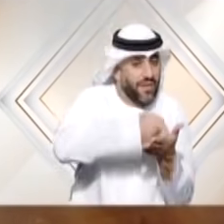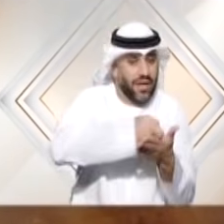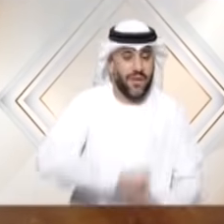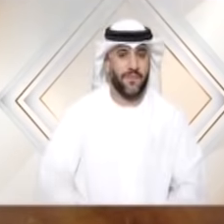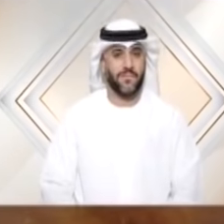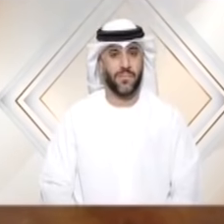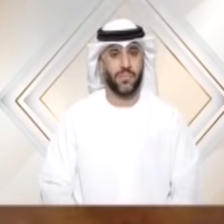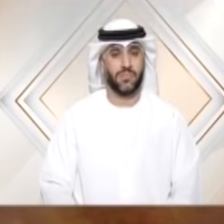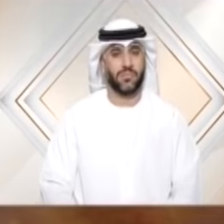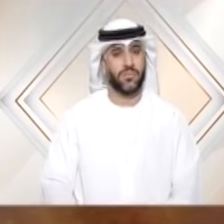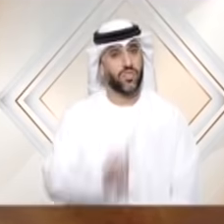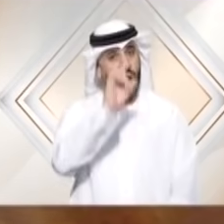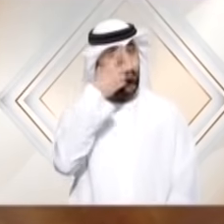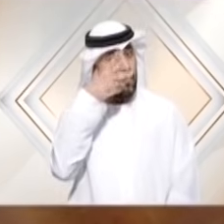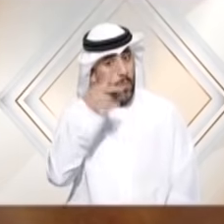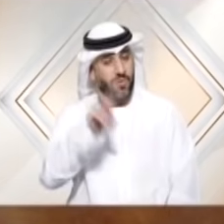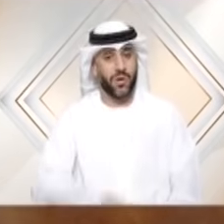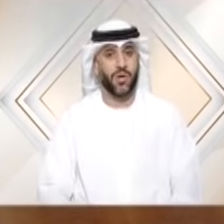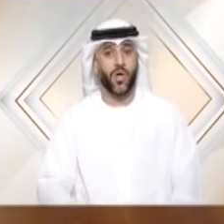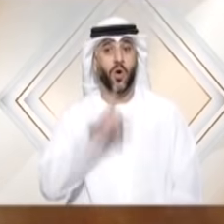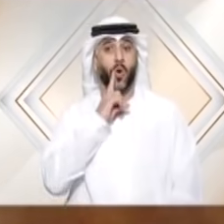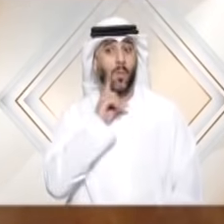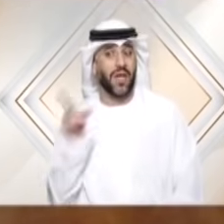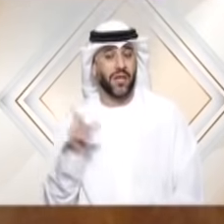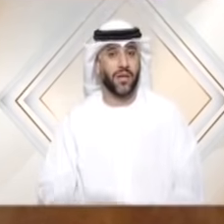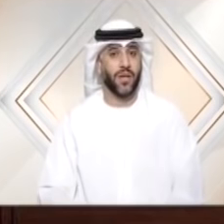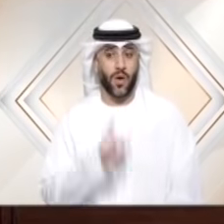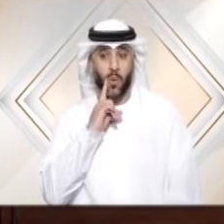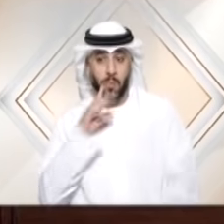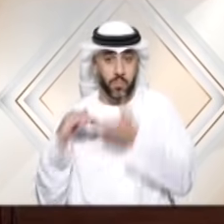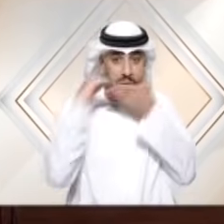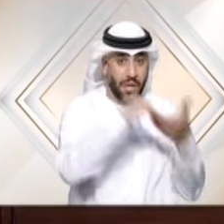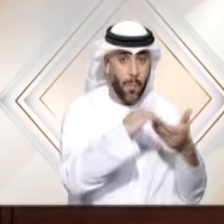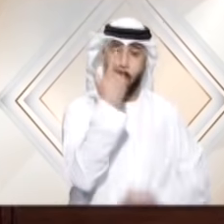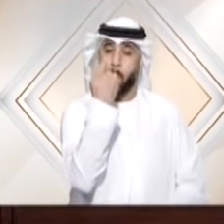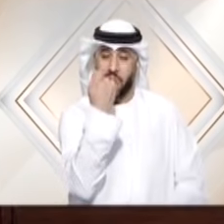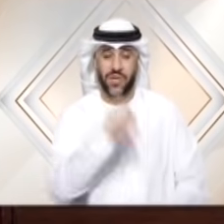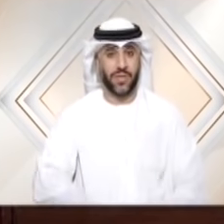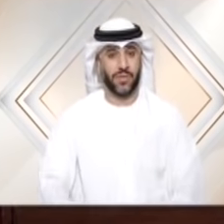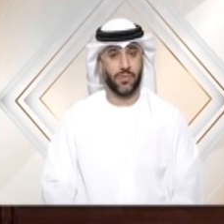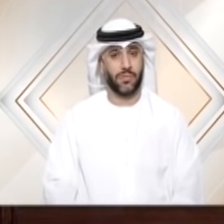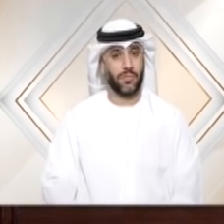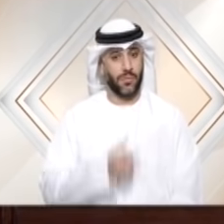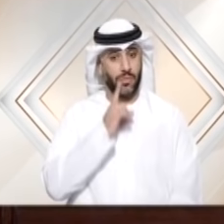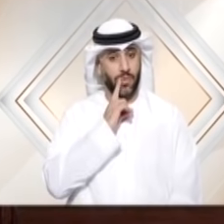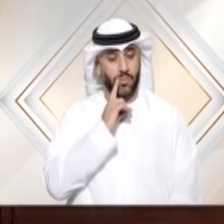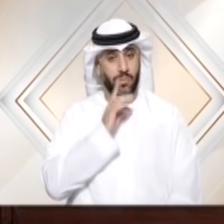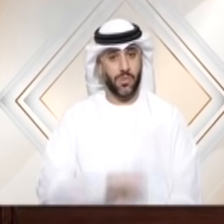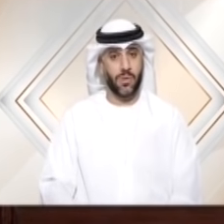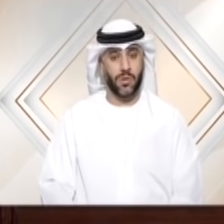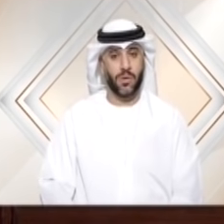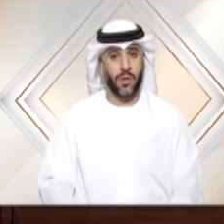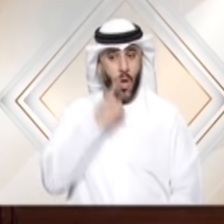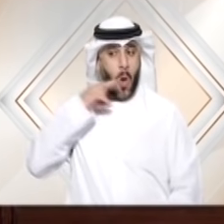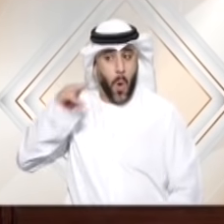قالت لي إن شاء الله بيصير خير. مرأة السنة أنا معتمدة أن أمي تترك لي الفلوس. بدرة بعدين أنه هو قاعد ما بيشتغل،